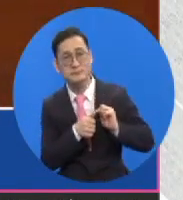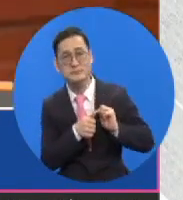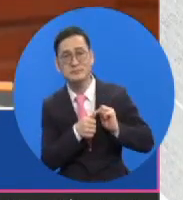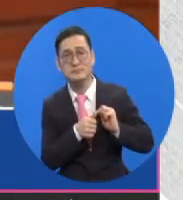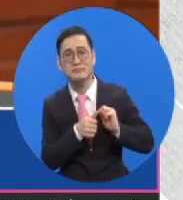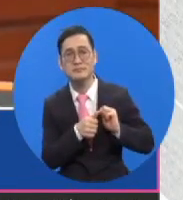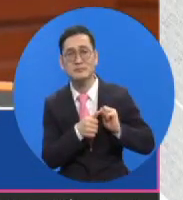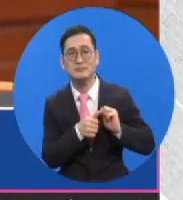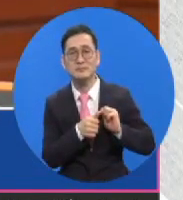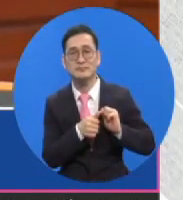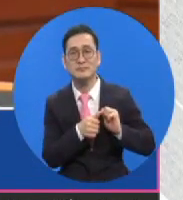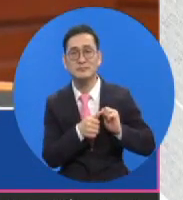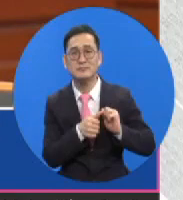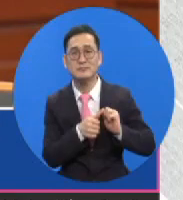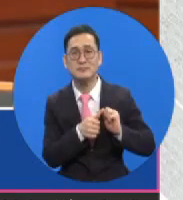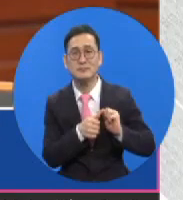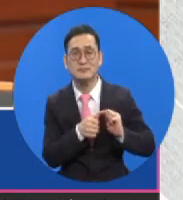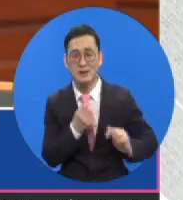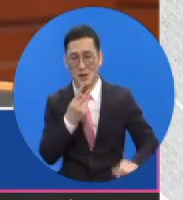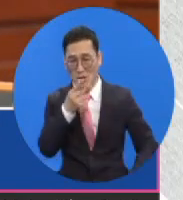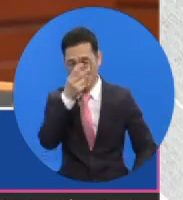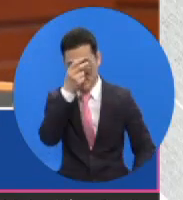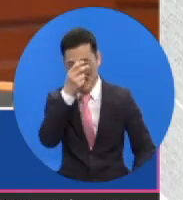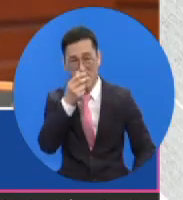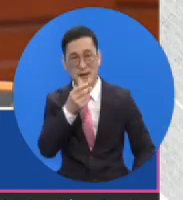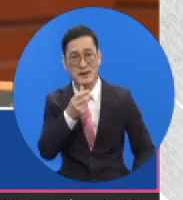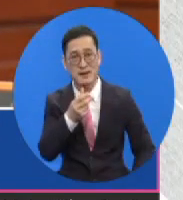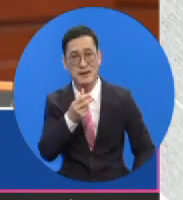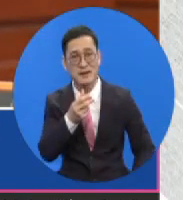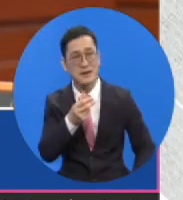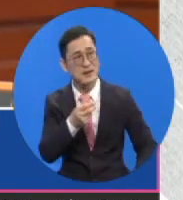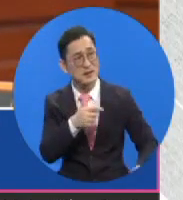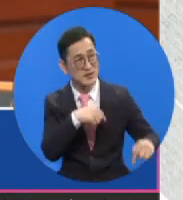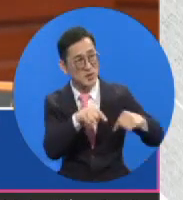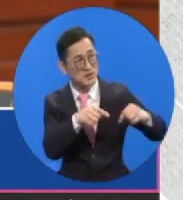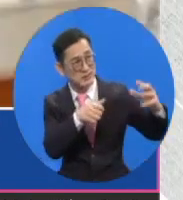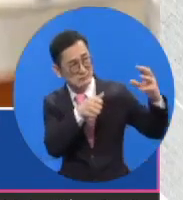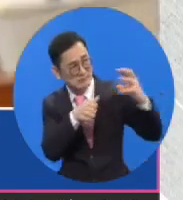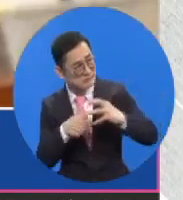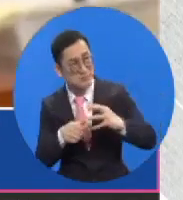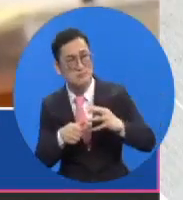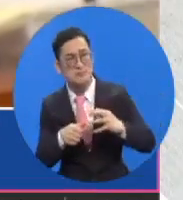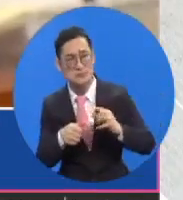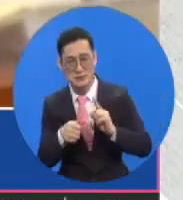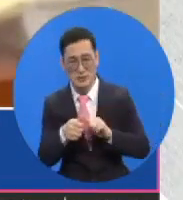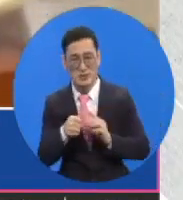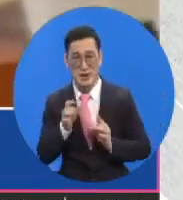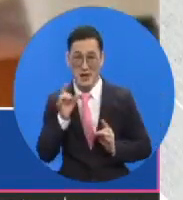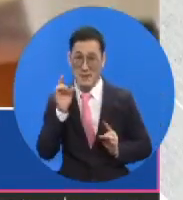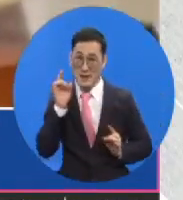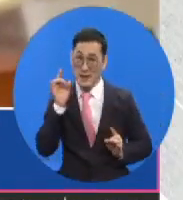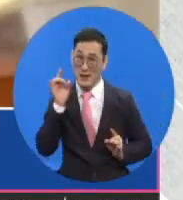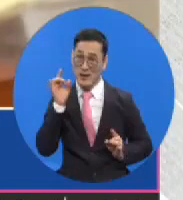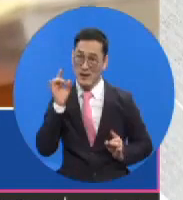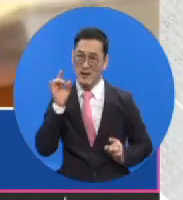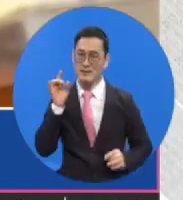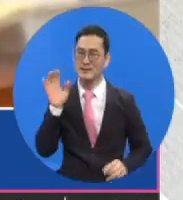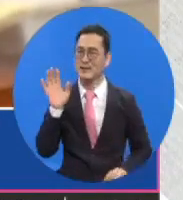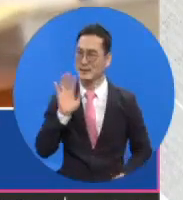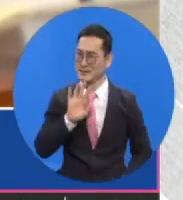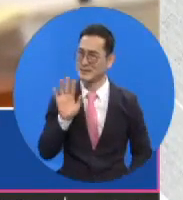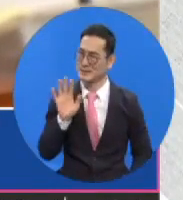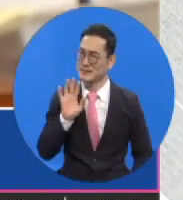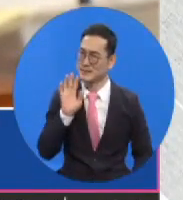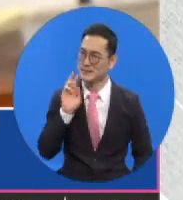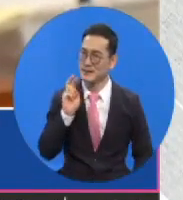조직의 정치로부터 검찰이 덮이게 되는 상황들을 지켜만 보게 될 것인가 여러 고민들이 있을 거라는 생각이